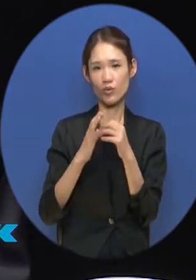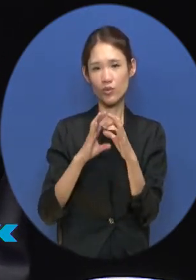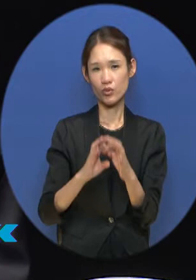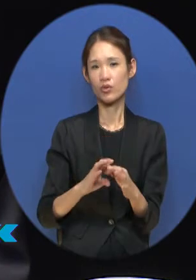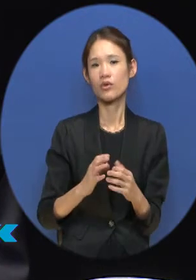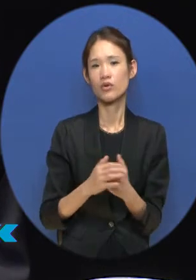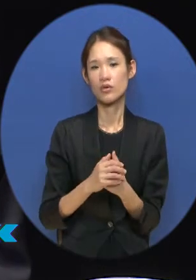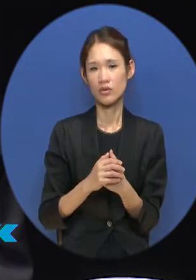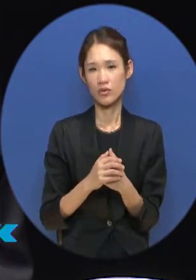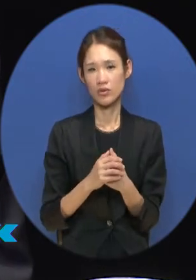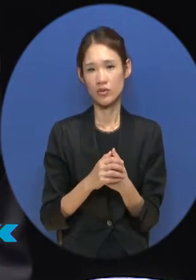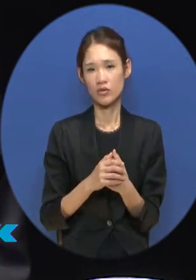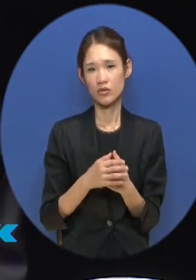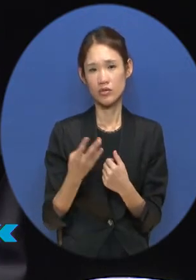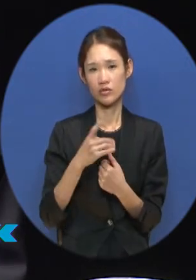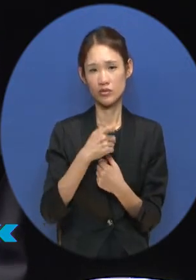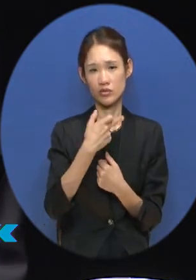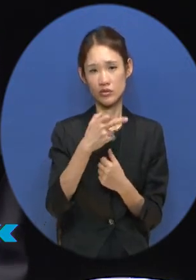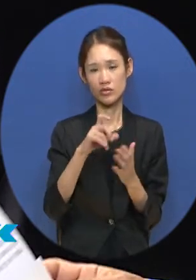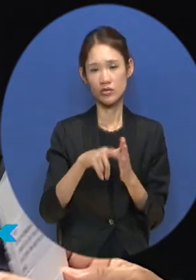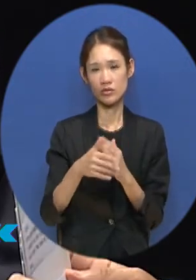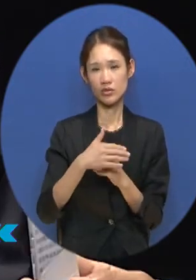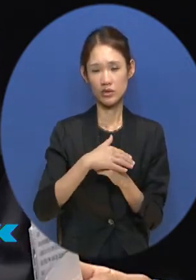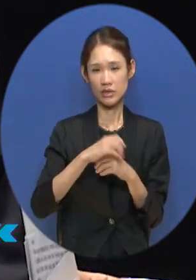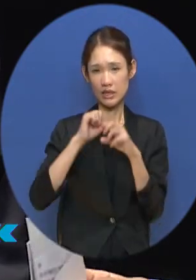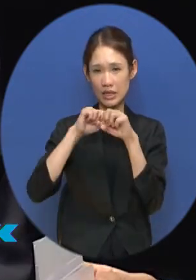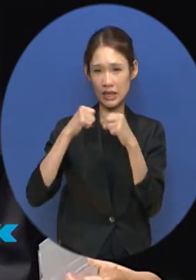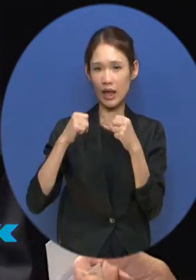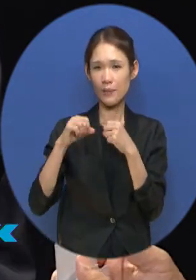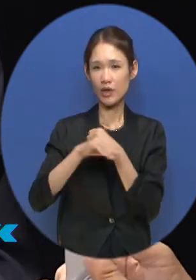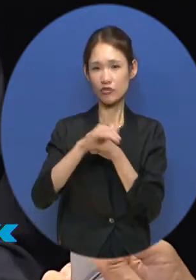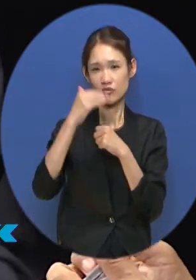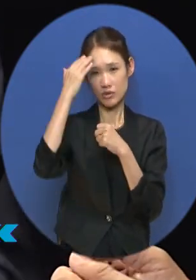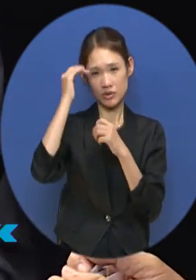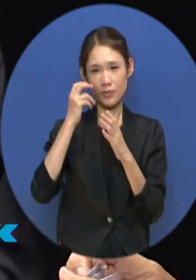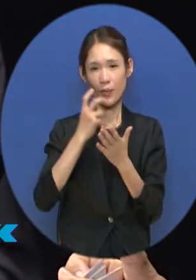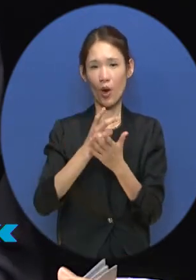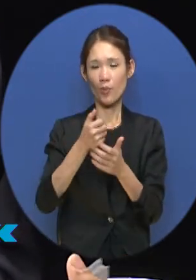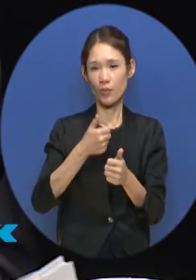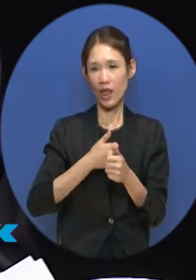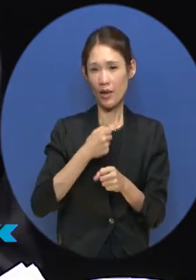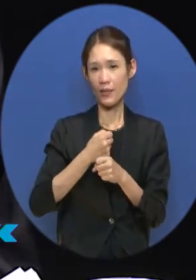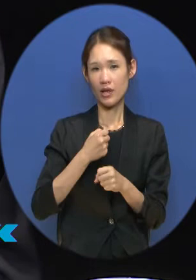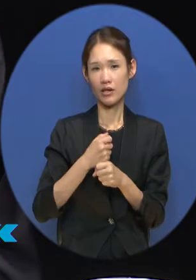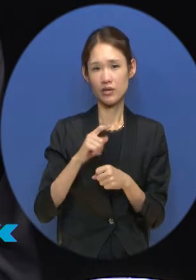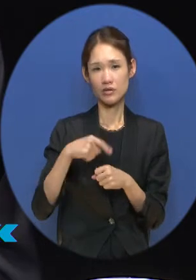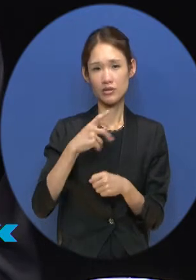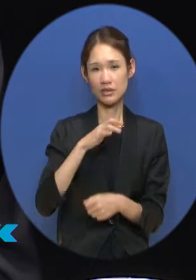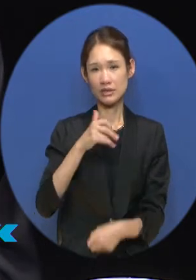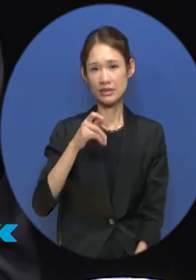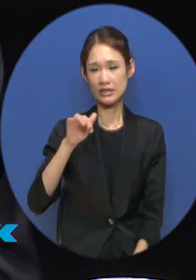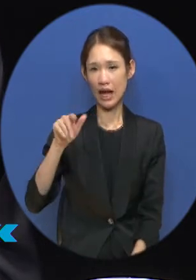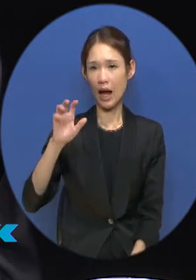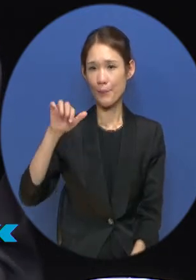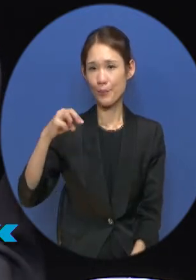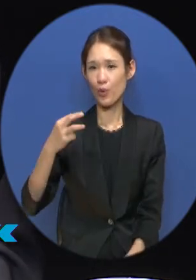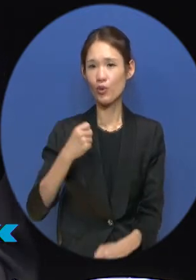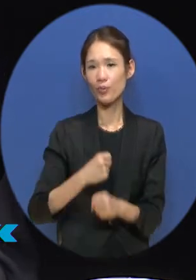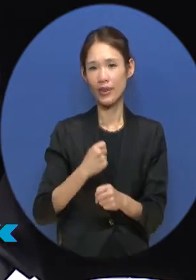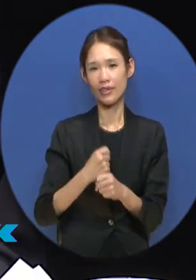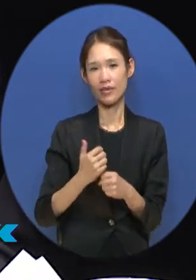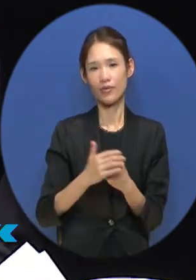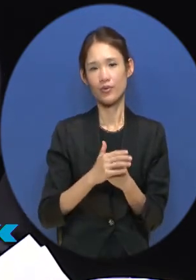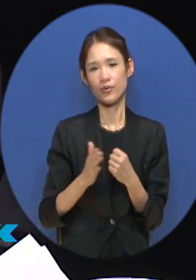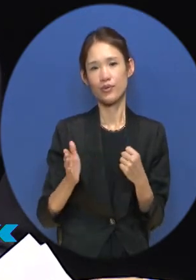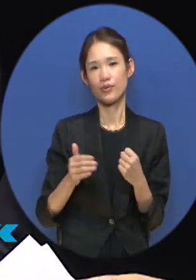해가지고 2017년도 대만이 우리나라를 따라서 그렇죠. 법을 만들었지 않습니까? 예. 그 뒤로 지금 싱가포르이 만들고 있고 네. 지금